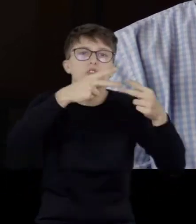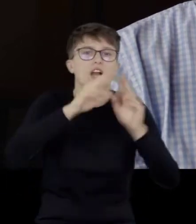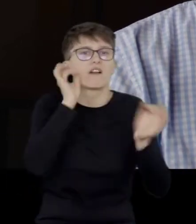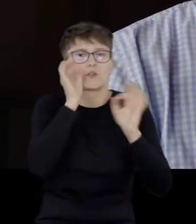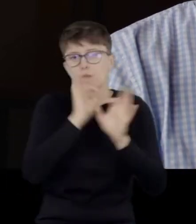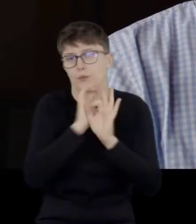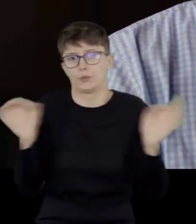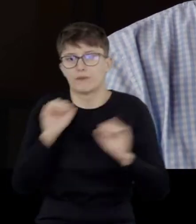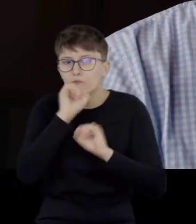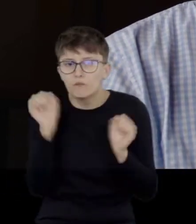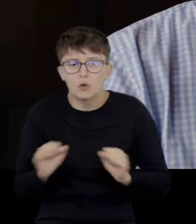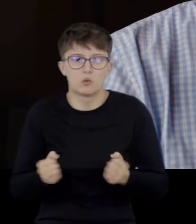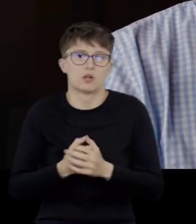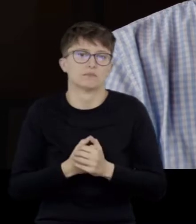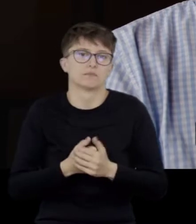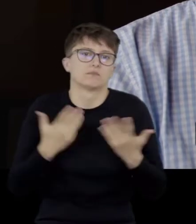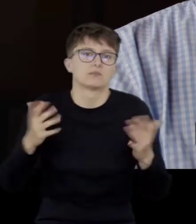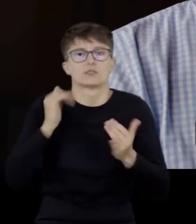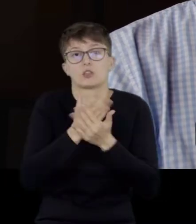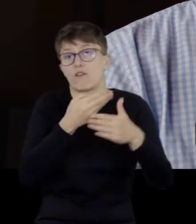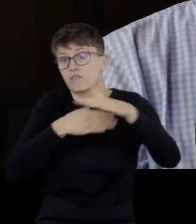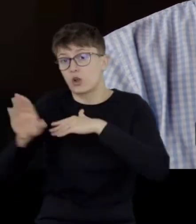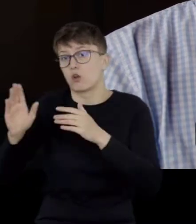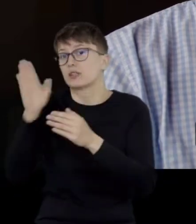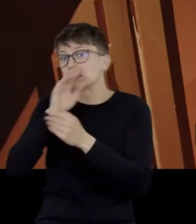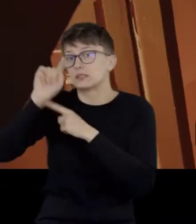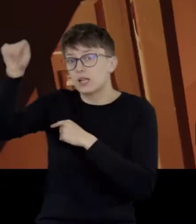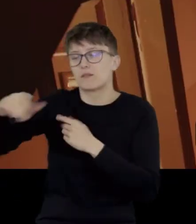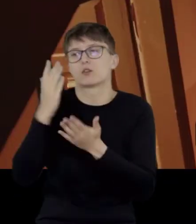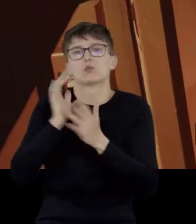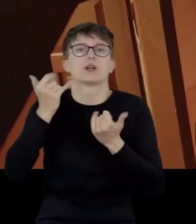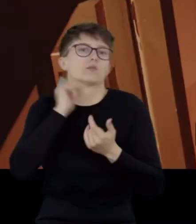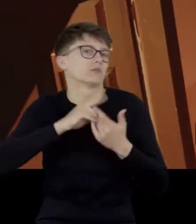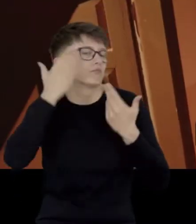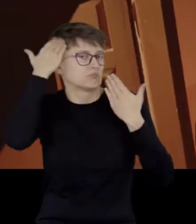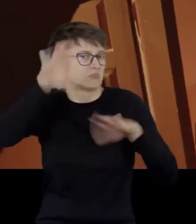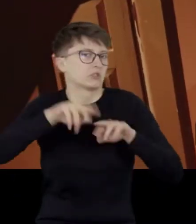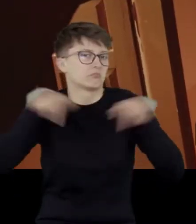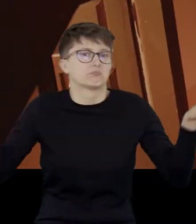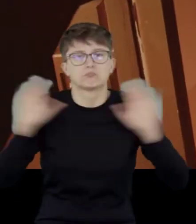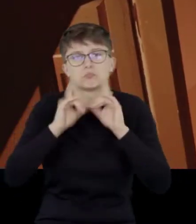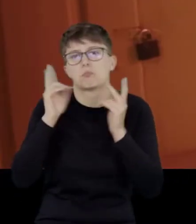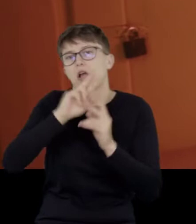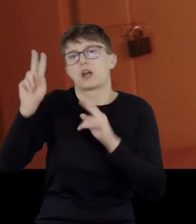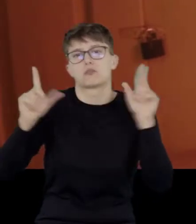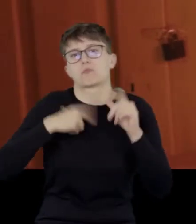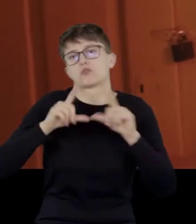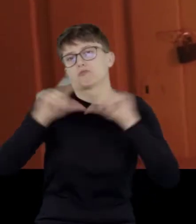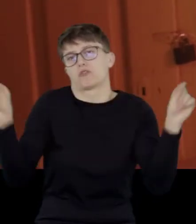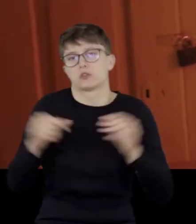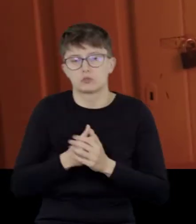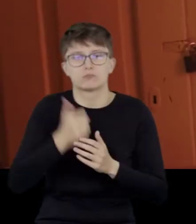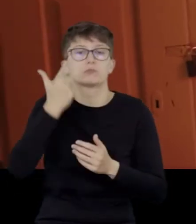nie przekazywała sobie różnych informacji, tylko wychodziły na zewnątrz i tak jakby się nie znały. Każdy rozchodził się w swoją